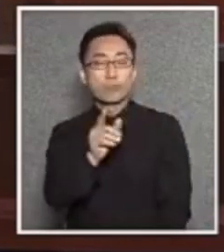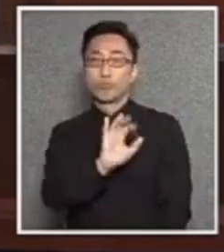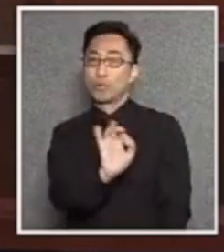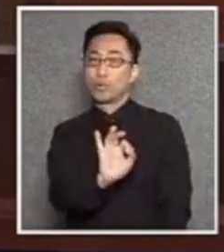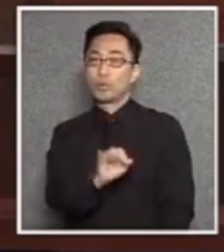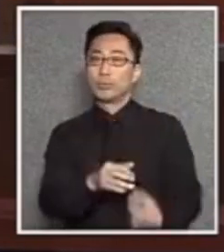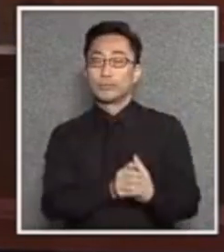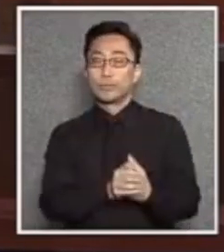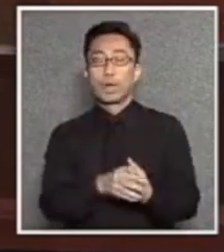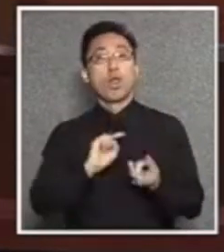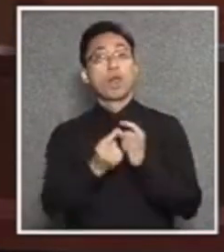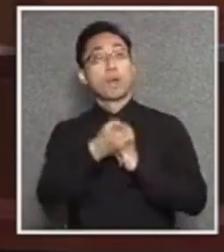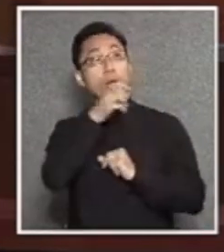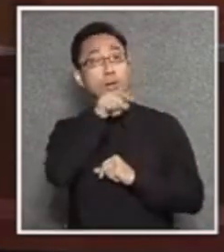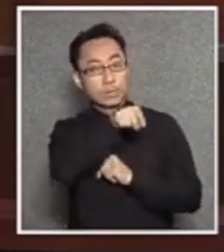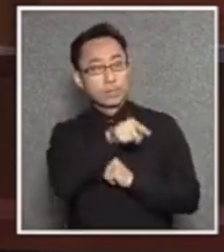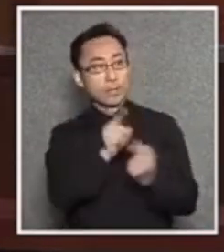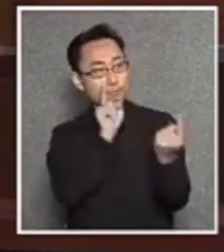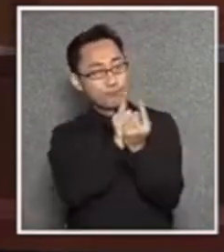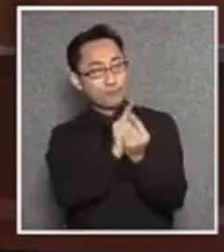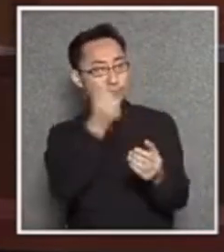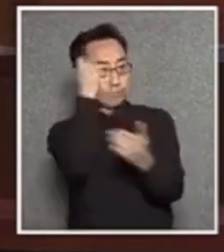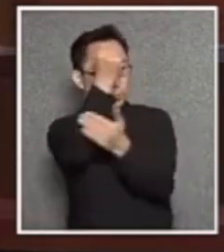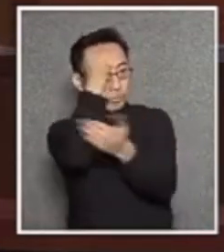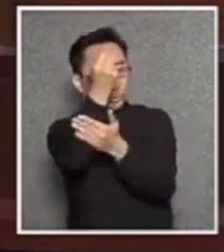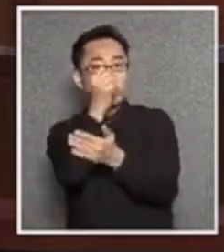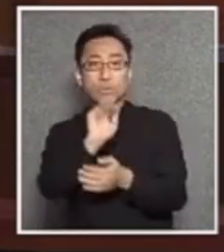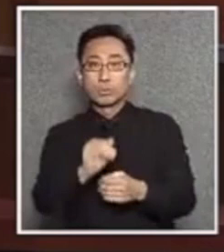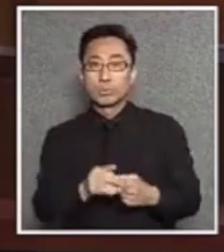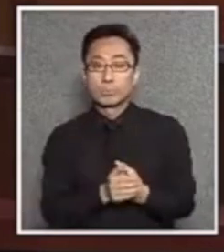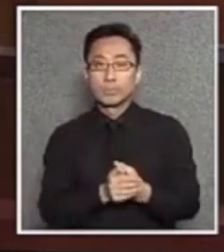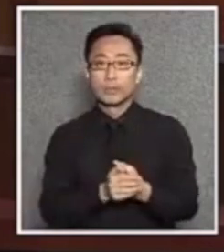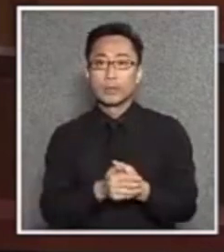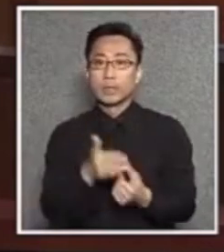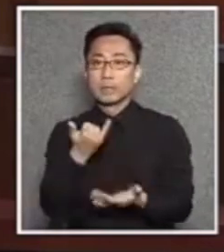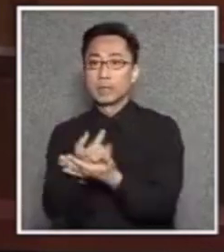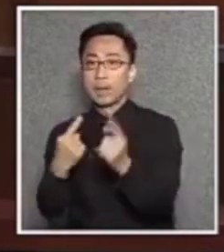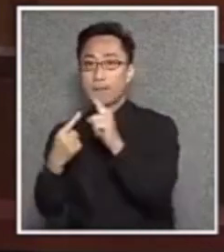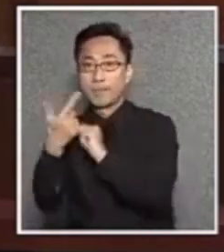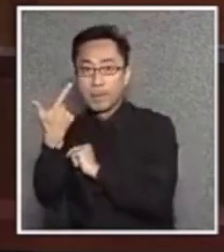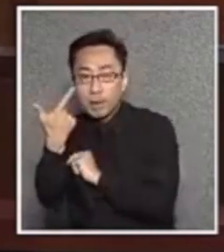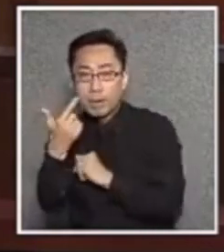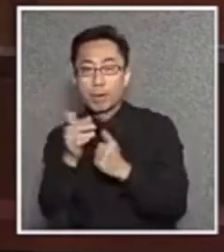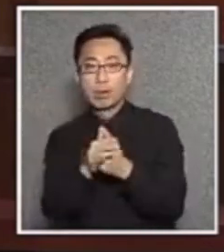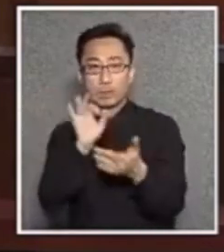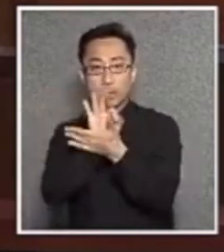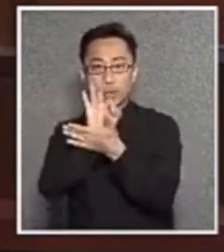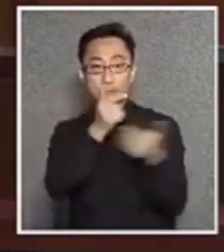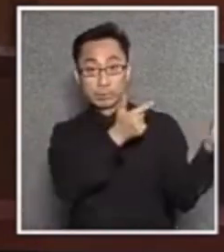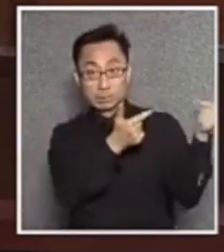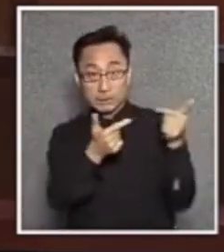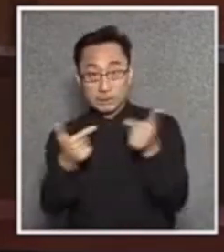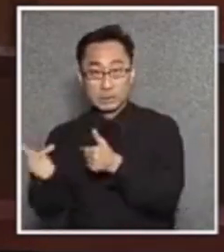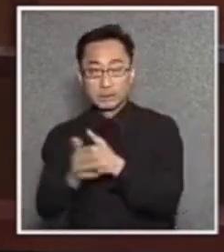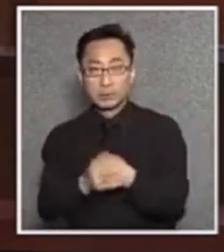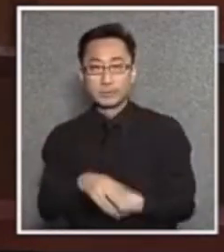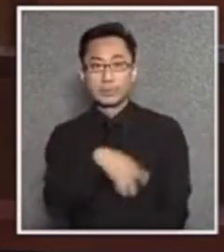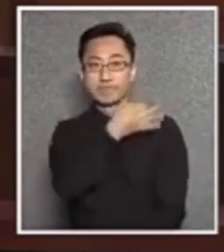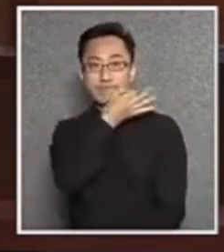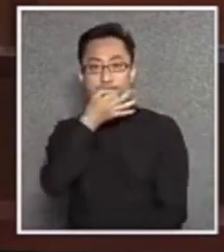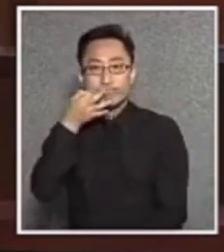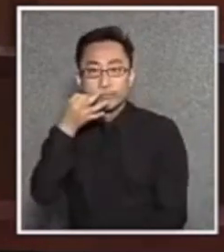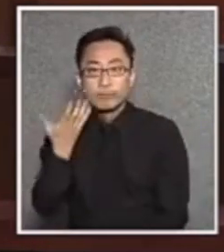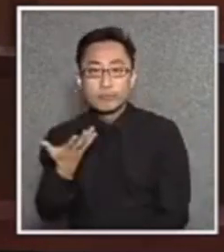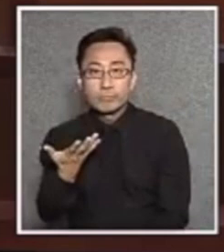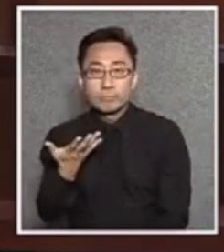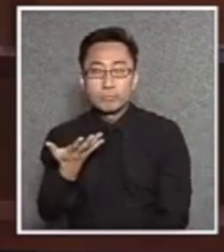人向他提出抗議。死了8個人，三年來不聞不問，這都